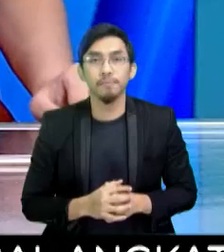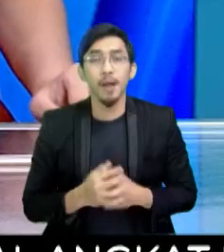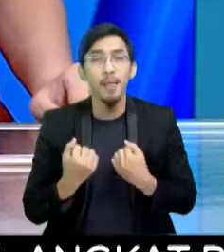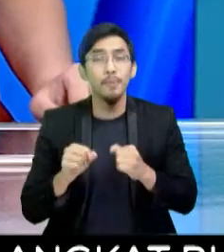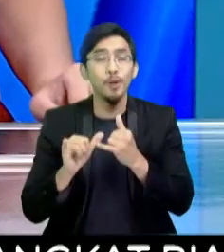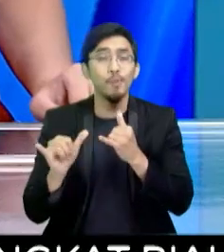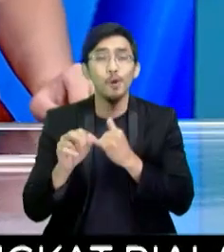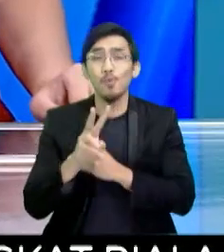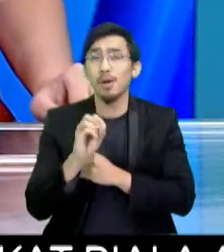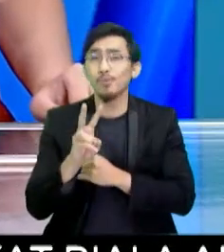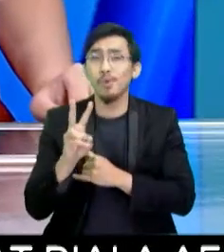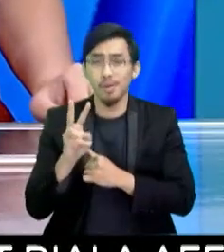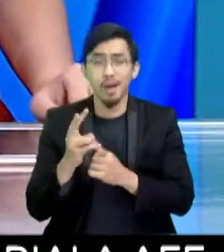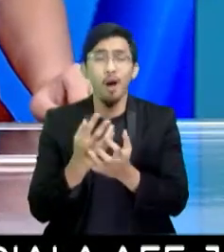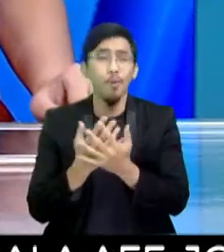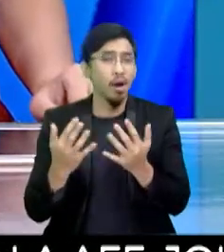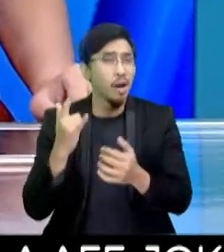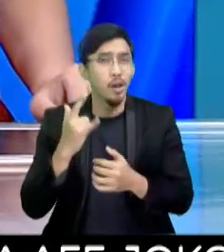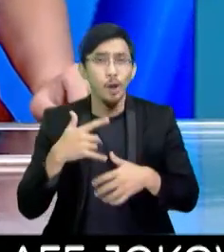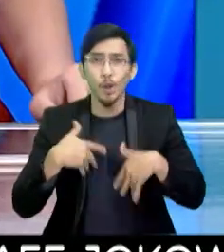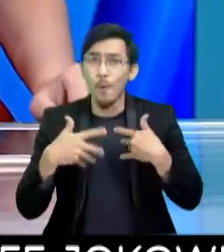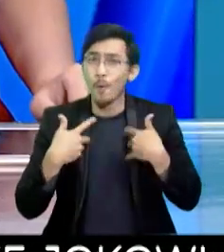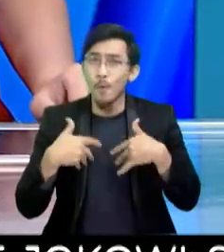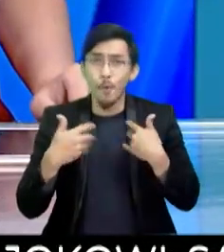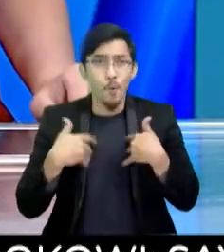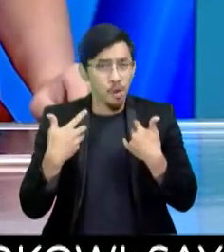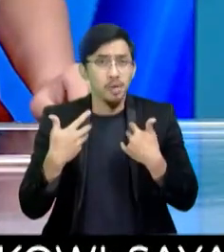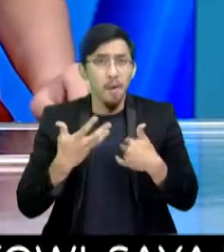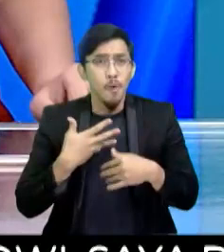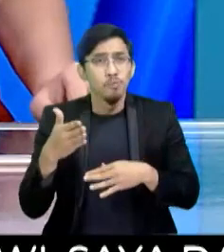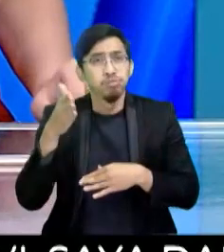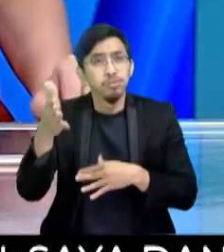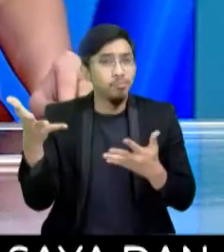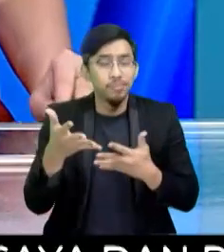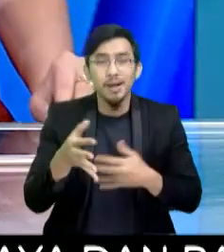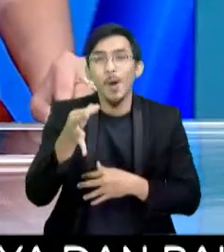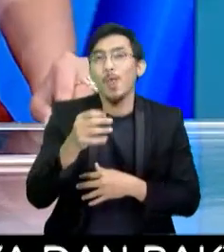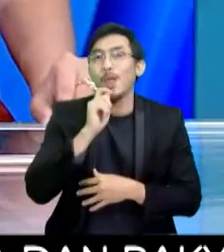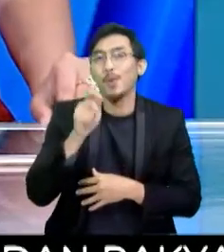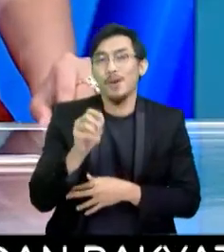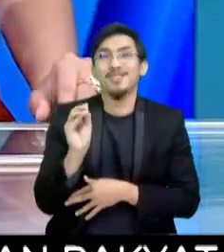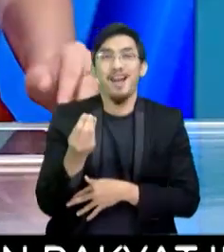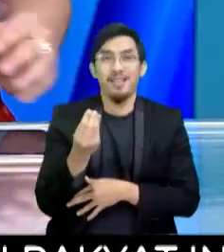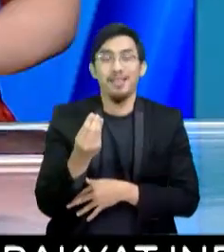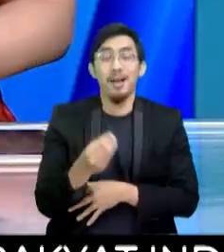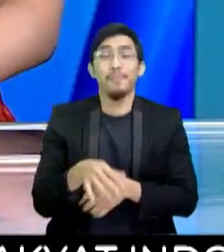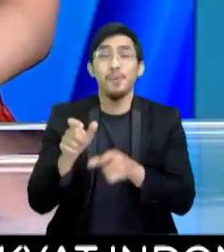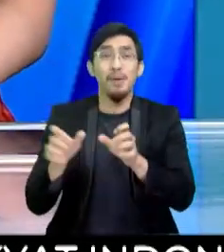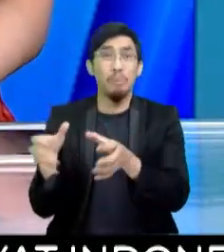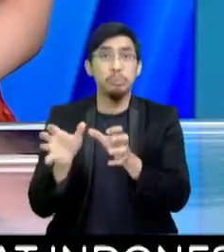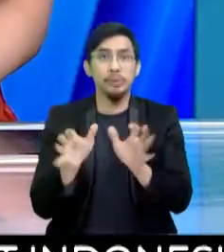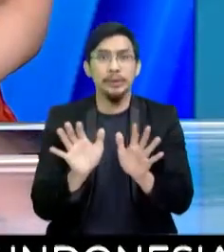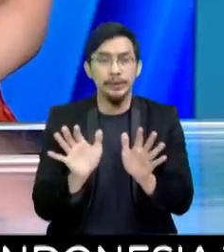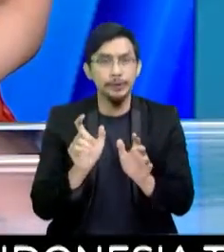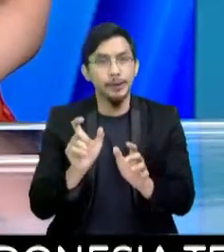Libur tahun baru 2022, antusiasme pengunjung terpantau cukup tinggi di kawasan Kota Tua Jakarta. Mengantisipasi kerumunan, Pemprov